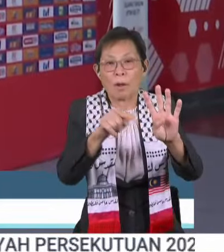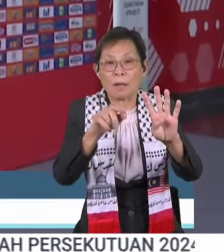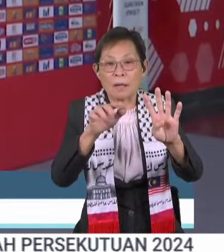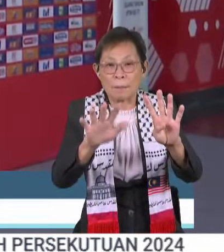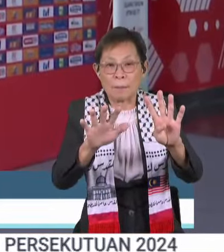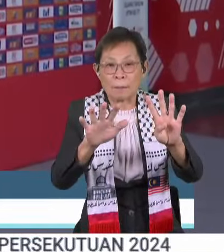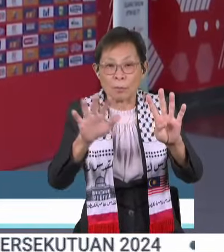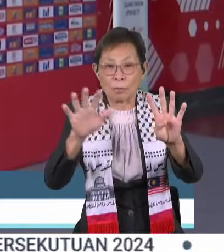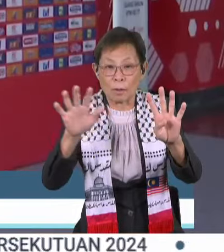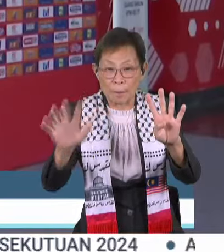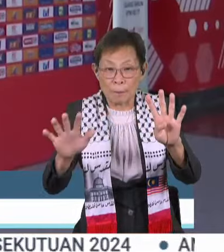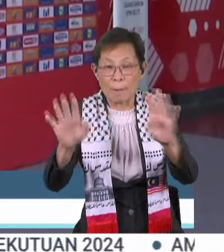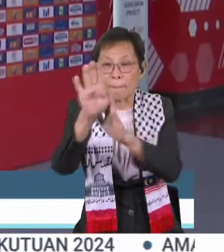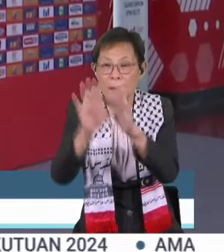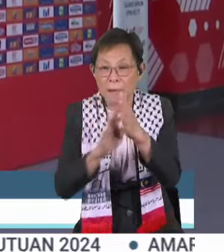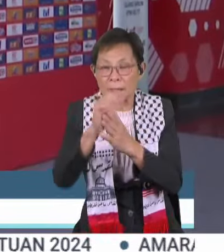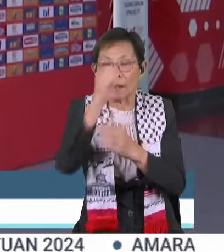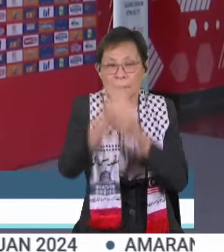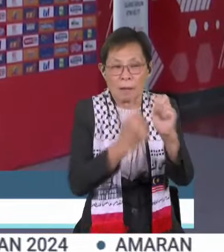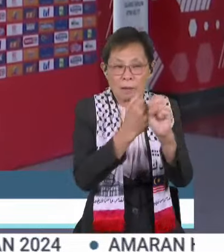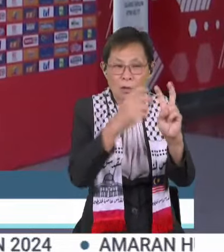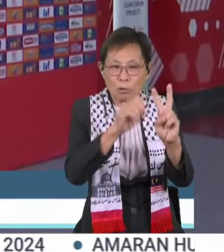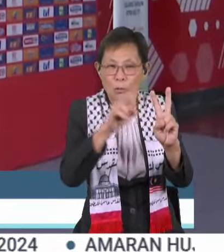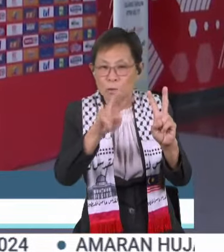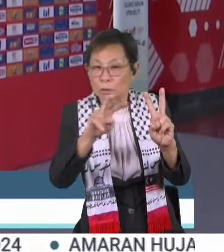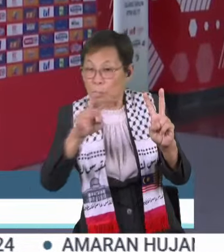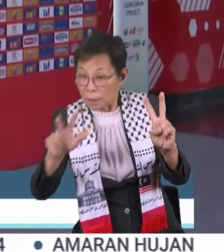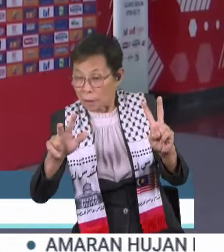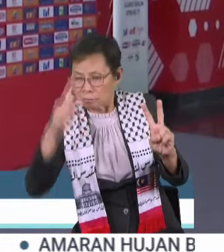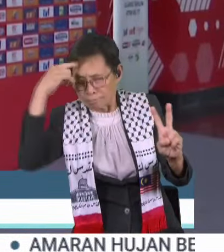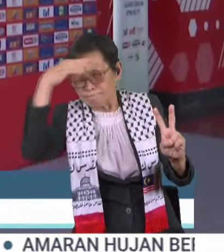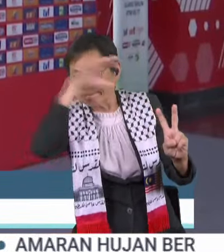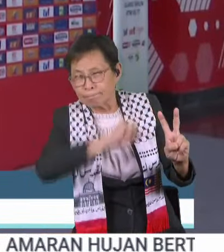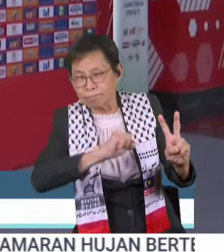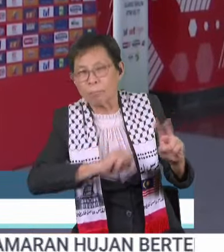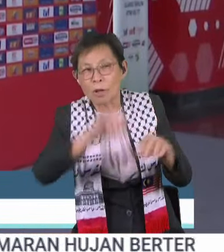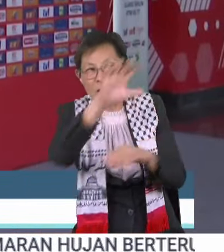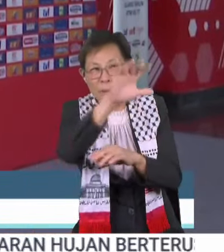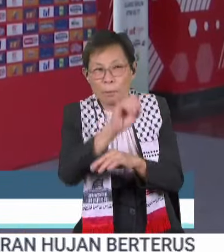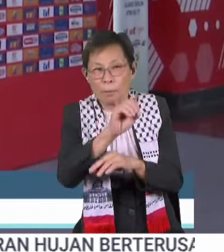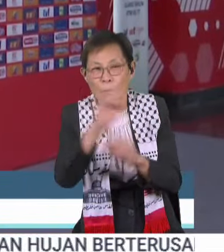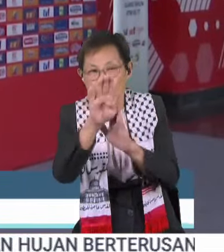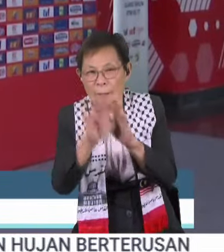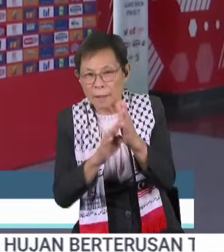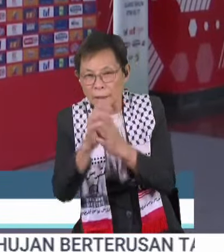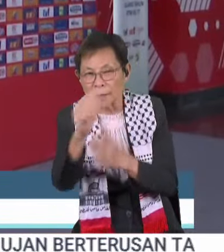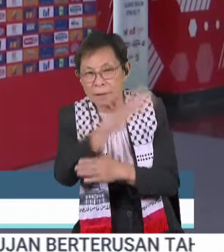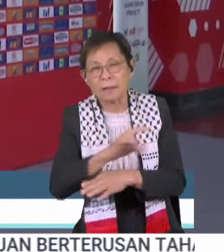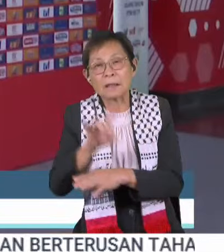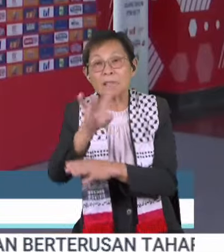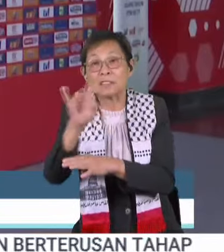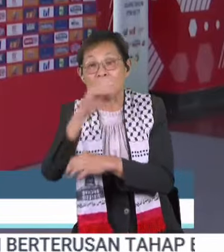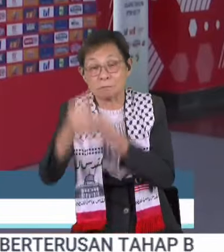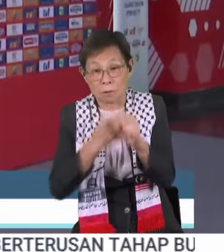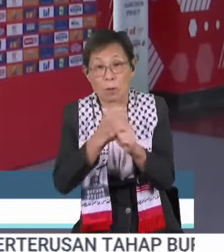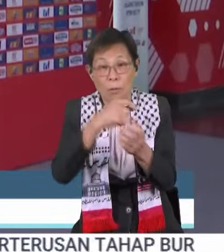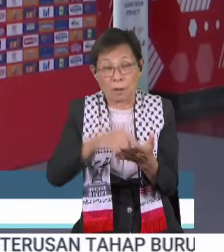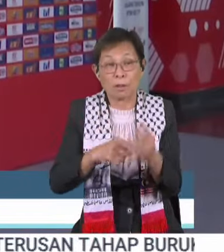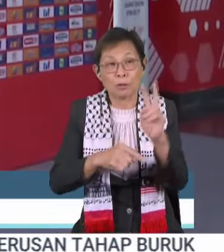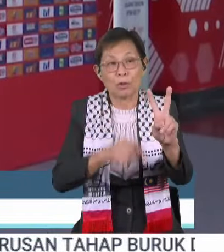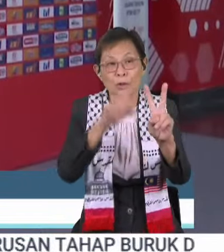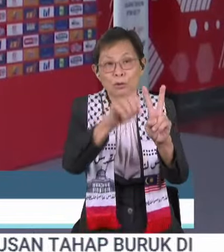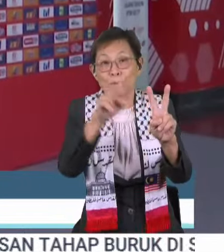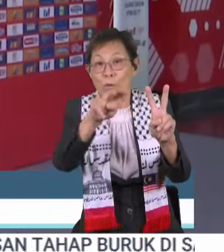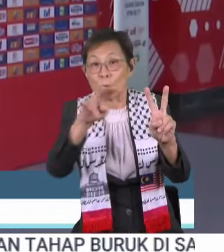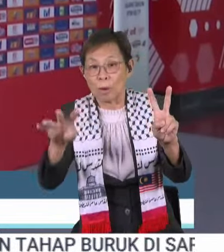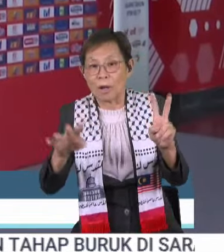45.5 bilion. Pada tahun 2023 dijangkakan 50 bilion dan insyaAllah pada tahun ini 2024